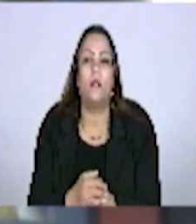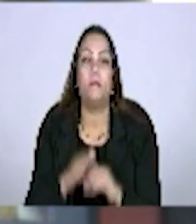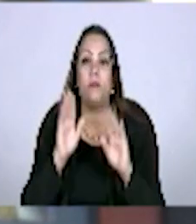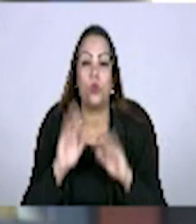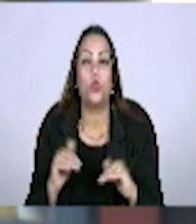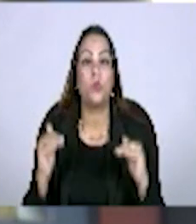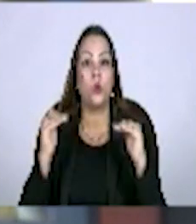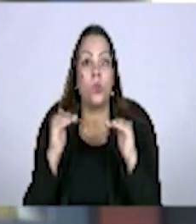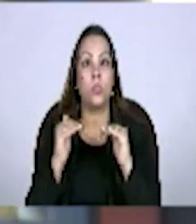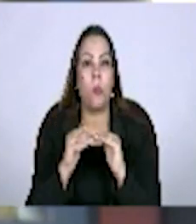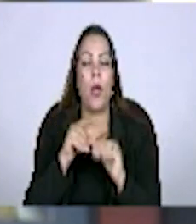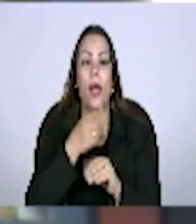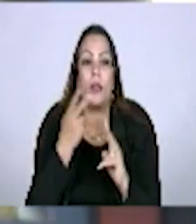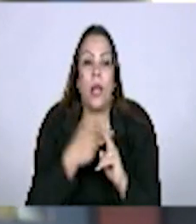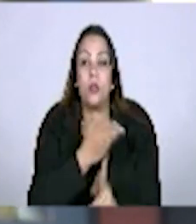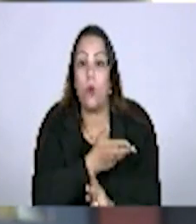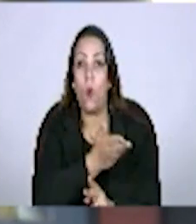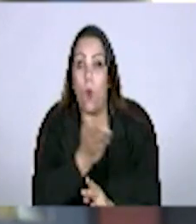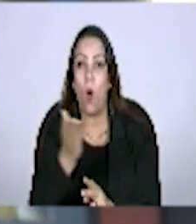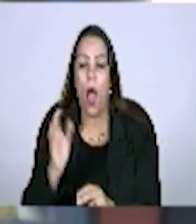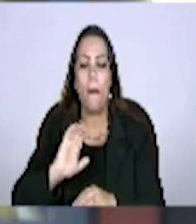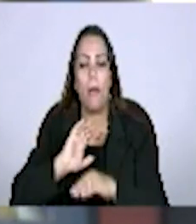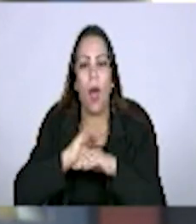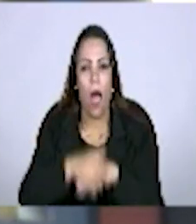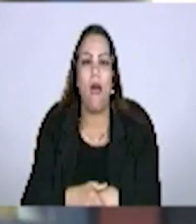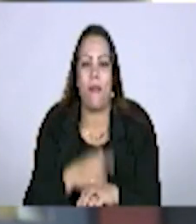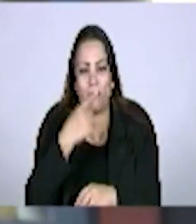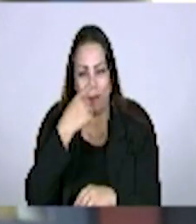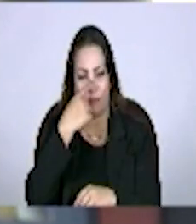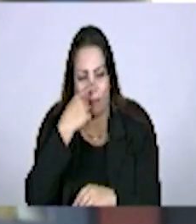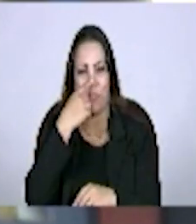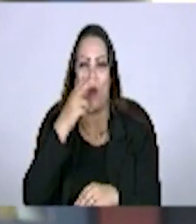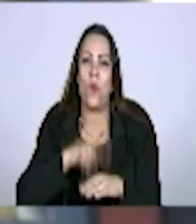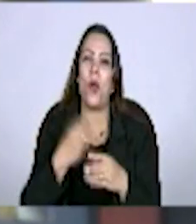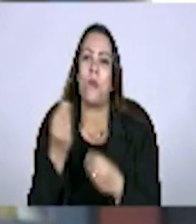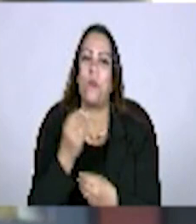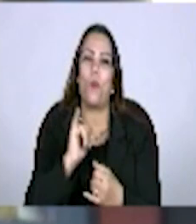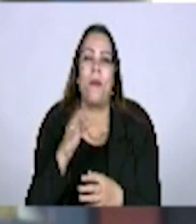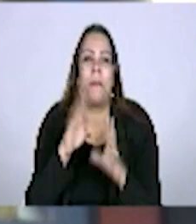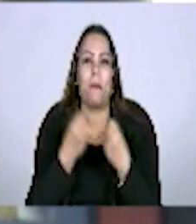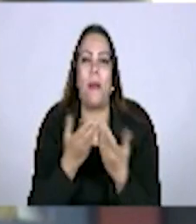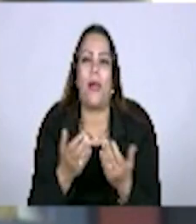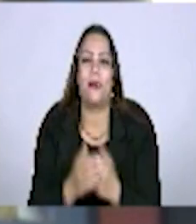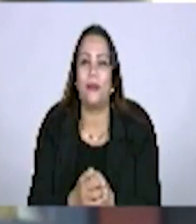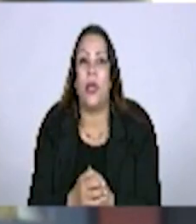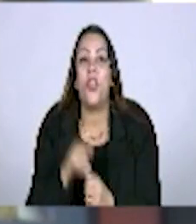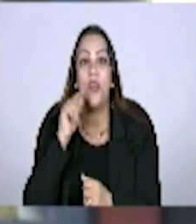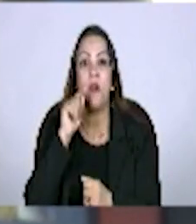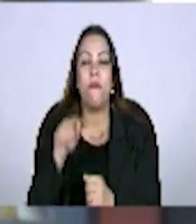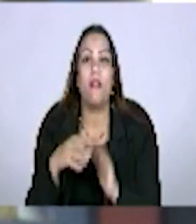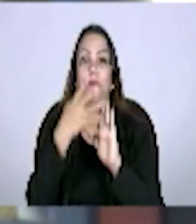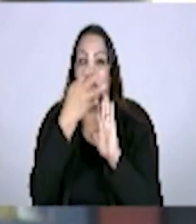على المستوى اللي بيخلي بالفعل الاخرين ان هم يبادلونه هذا الاهتمام ويتاثر ب في